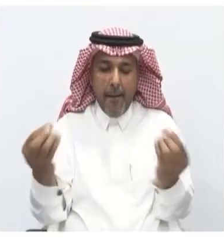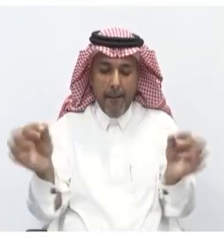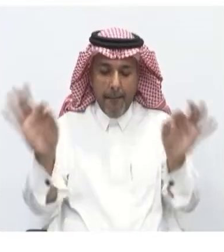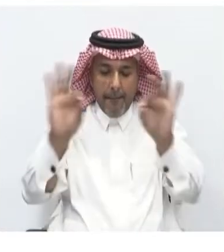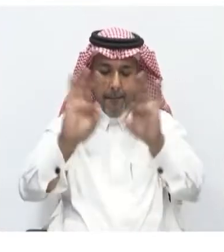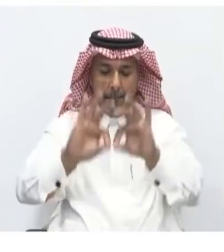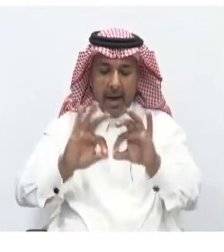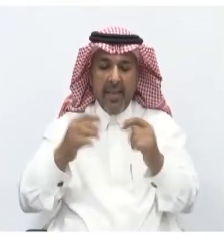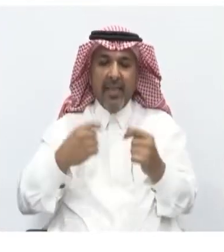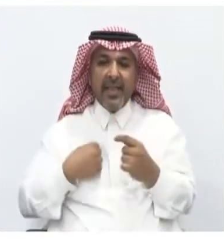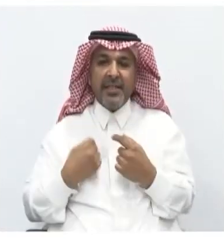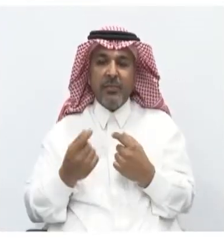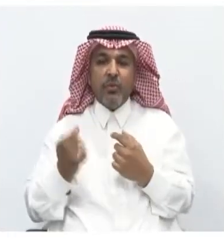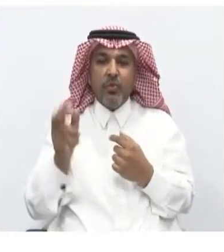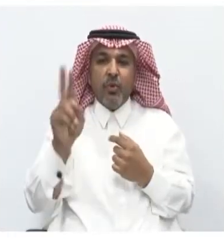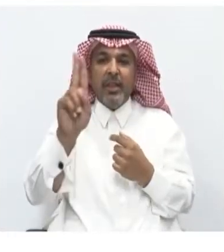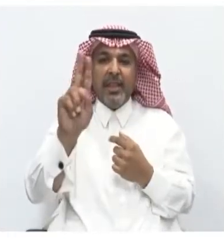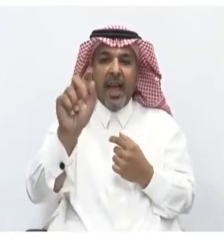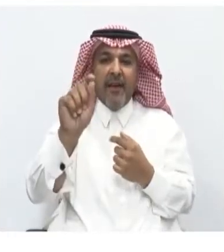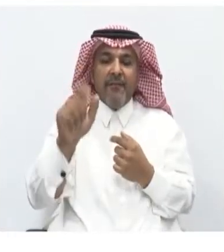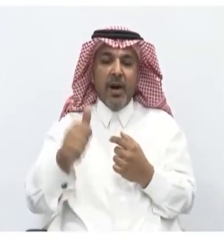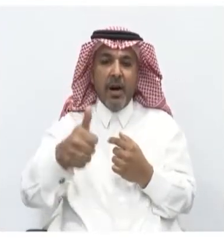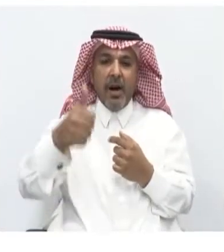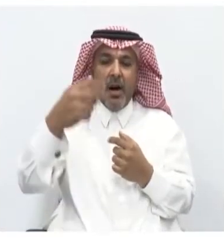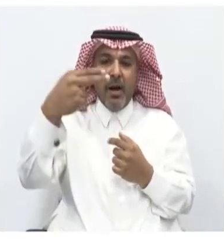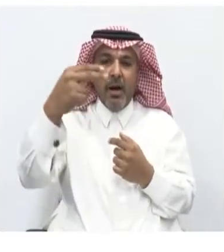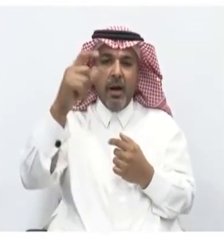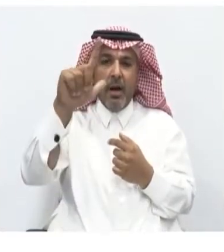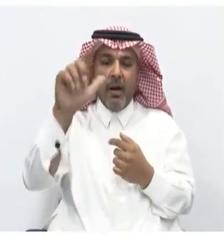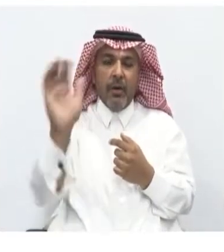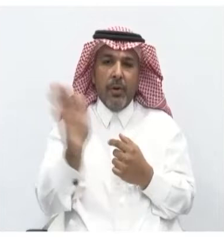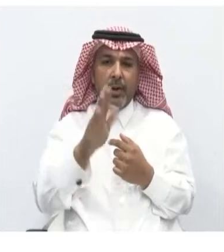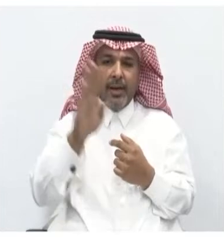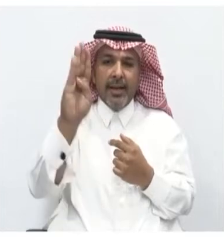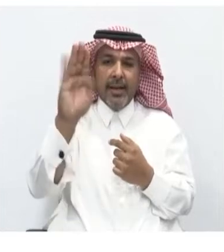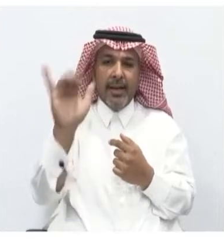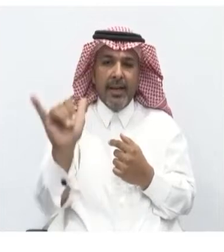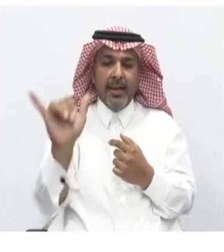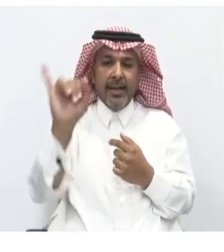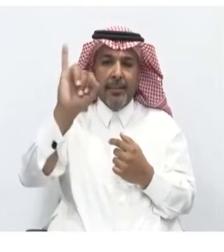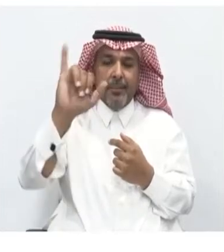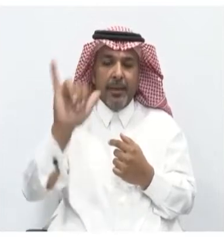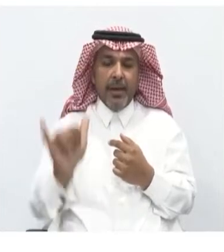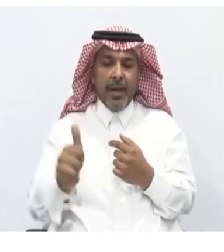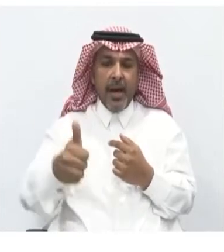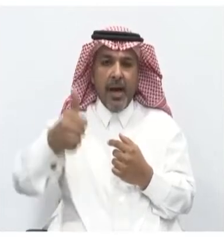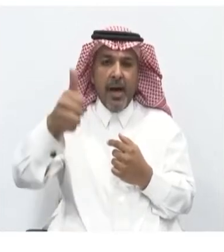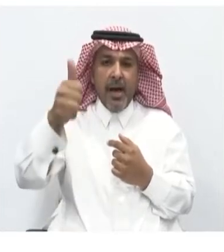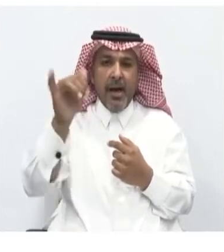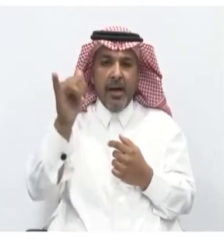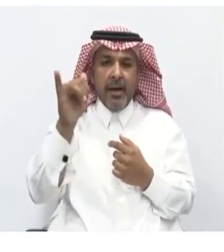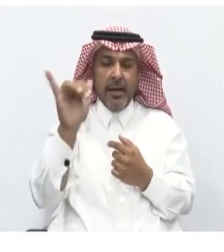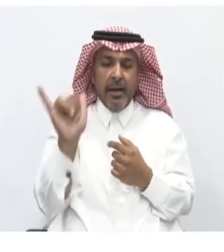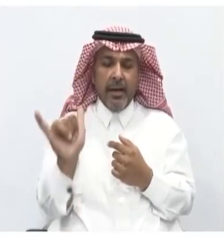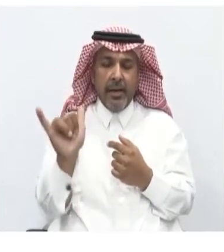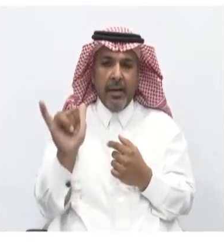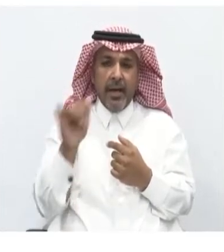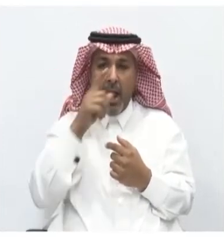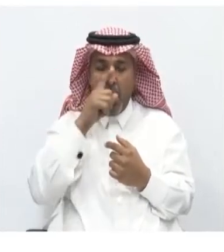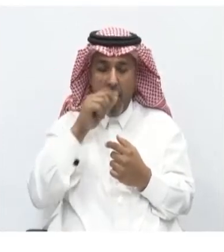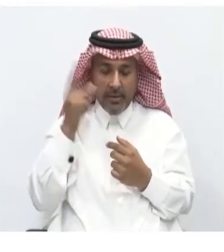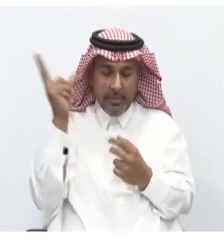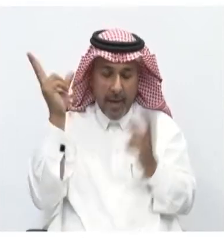على ماذا تعتمد الحسابات الكيميائيه تعتمد على قانون حفظ الكتله ما المقصود بقانون حفظ الكتله